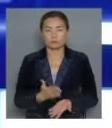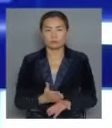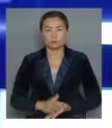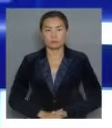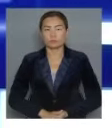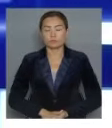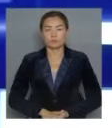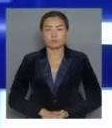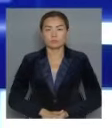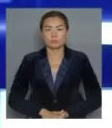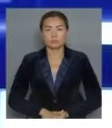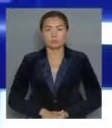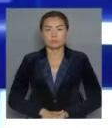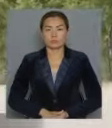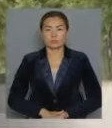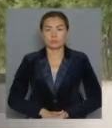айтуда.